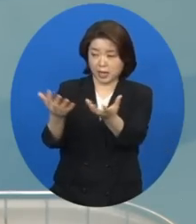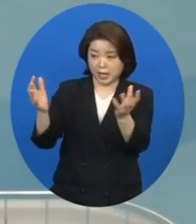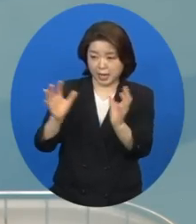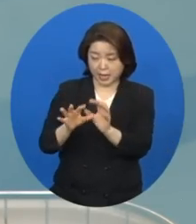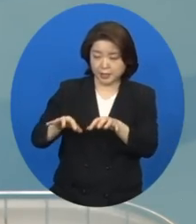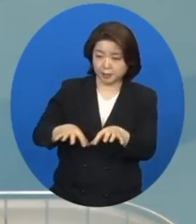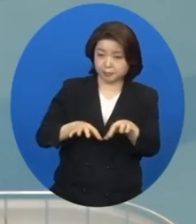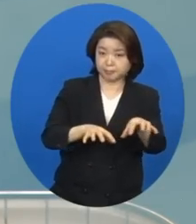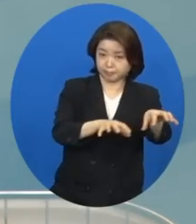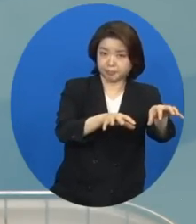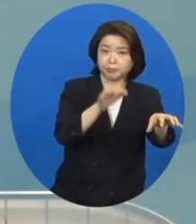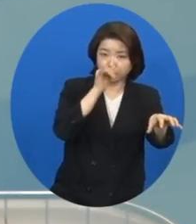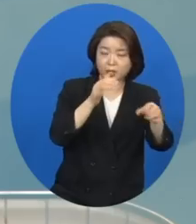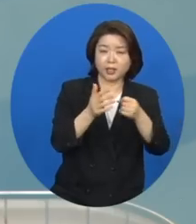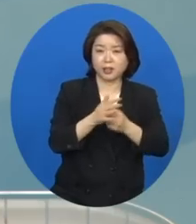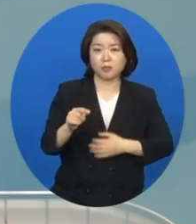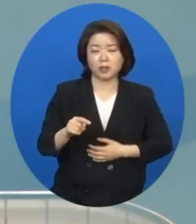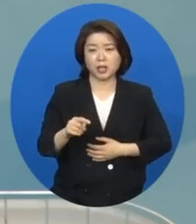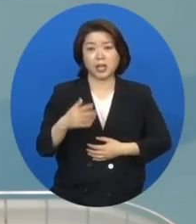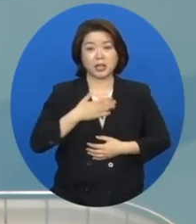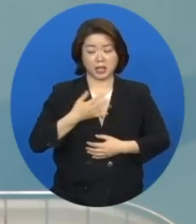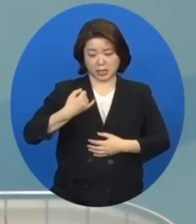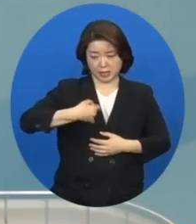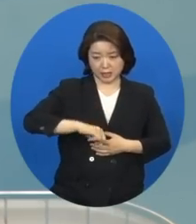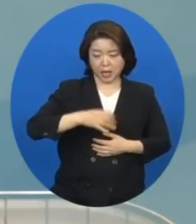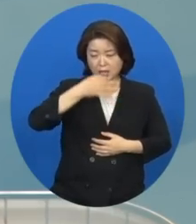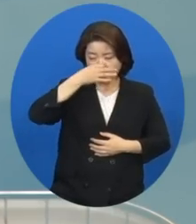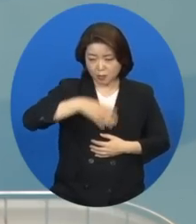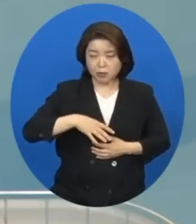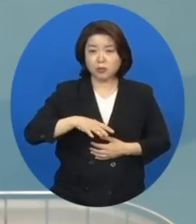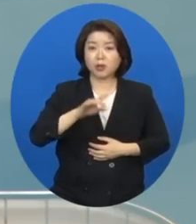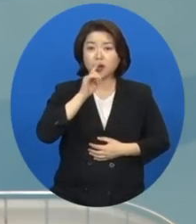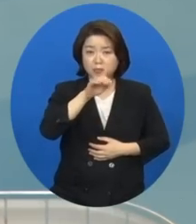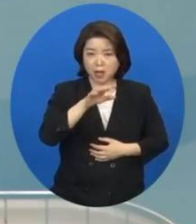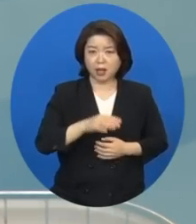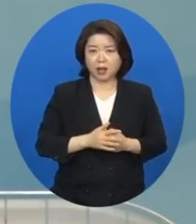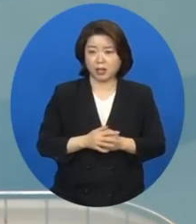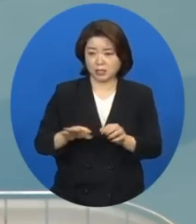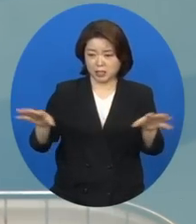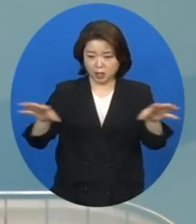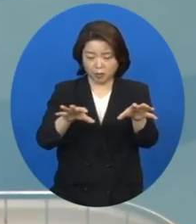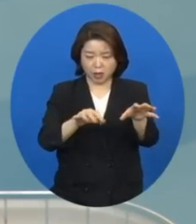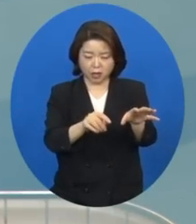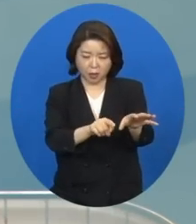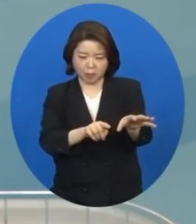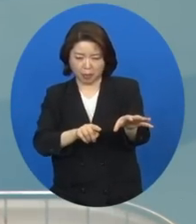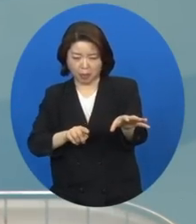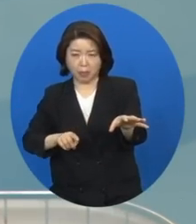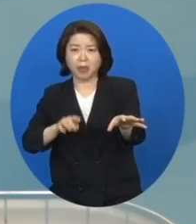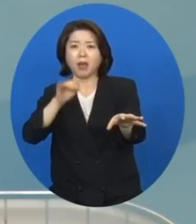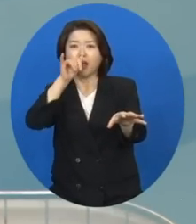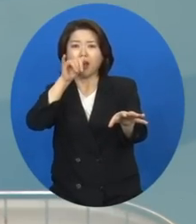가는 거여서 딸이 힘들다고 하니까 그 단체 행렬에 저희가 뒤처지는